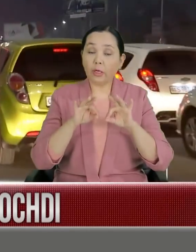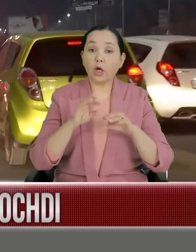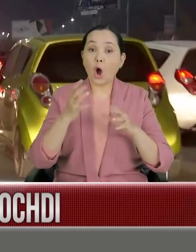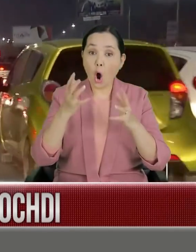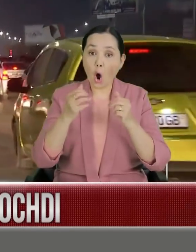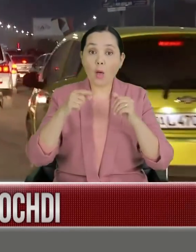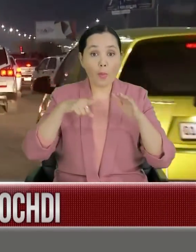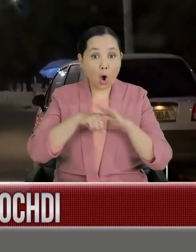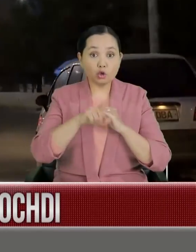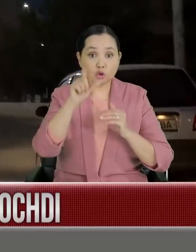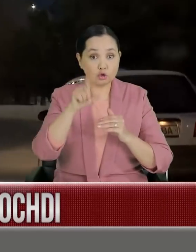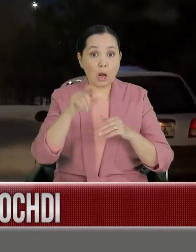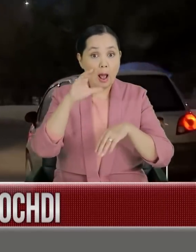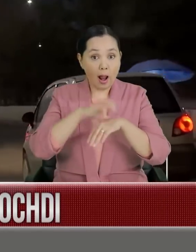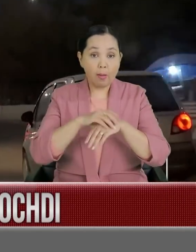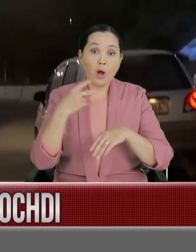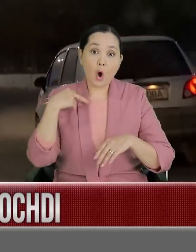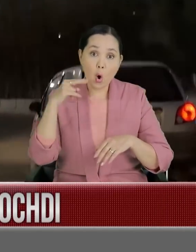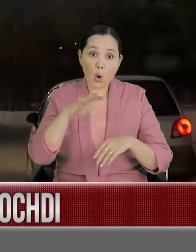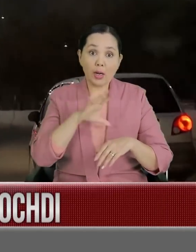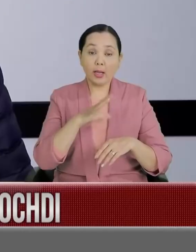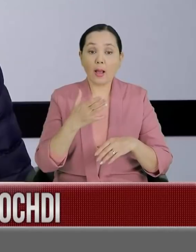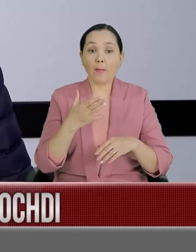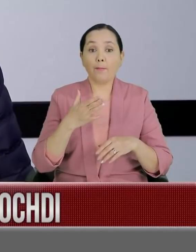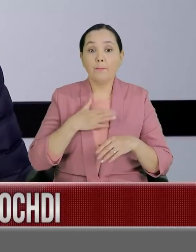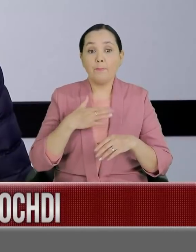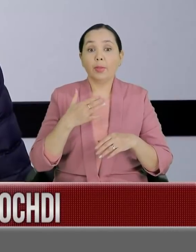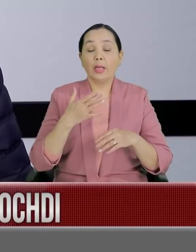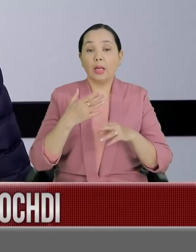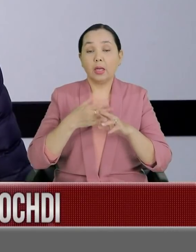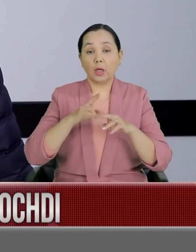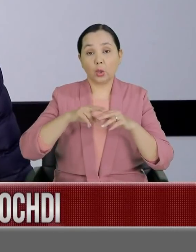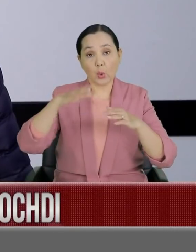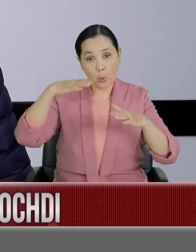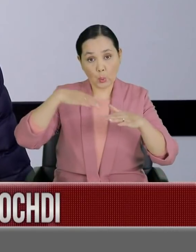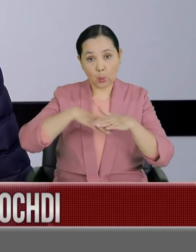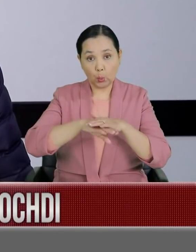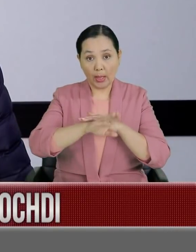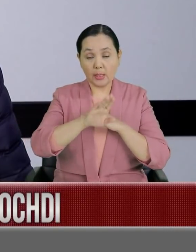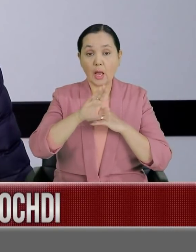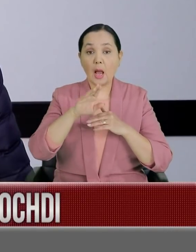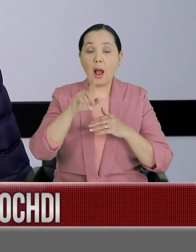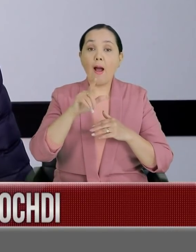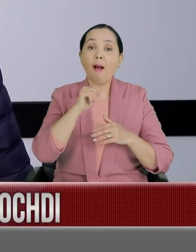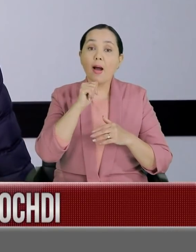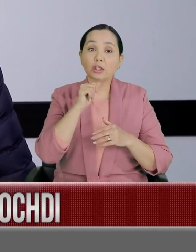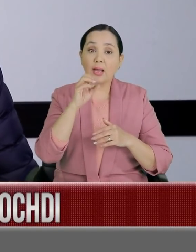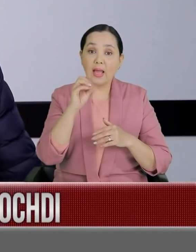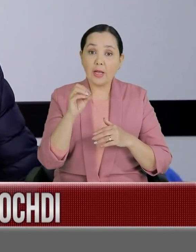olib qochgan shaxs aniqlanib qo'lga olindi. Bekbarakaga tushdim, tunneldan o'tib chiqsam